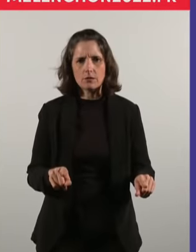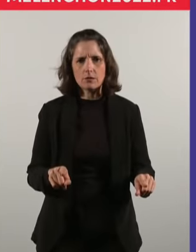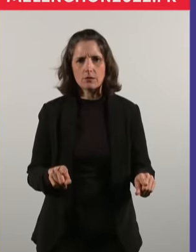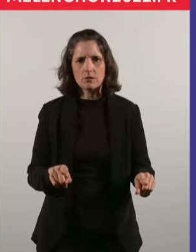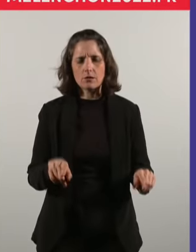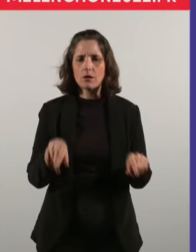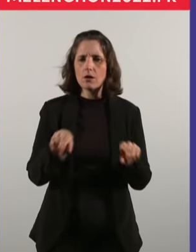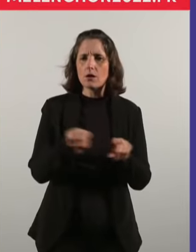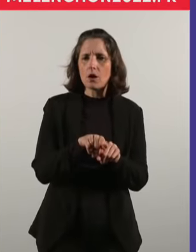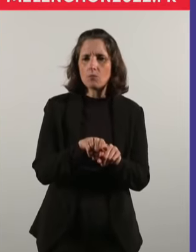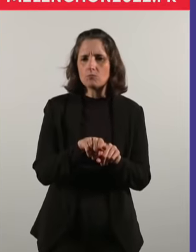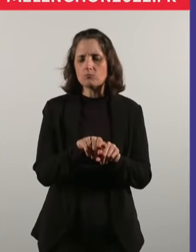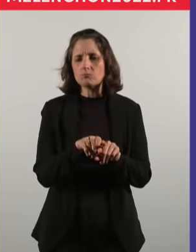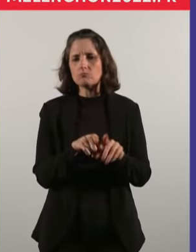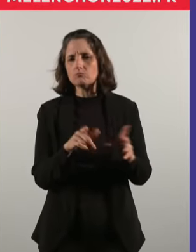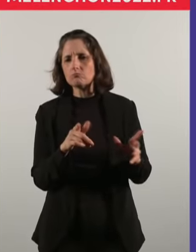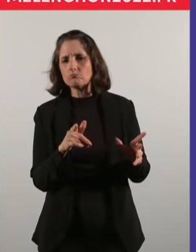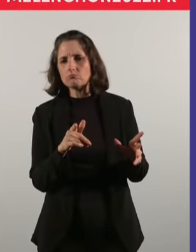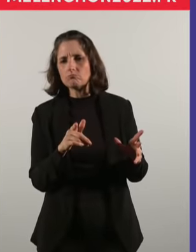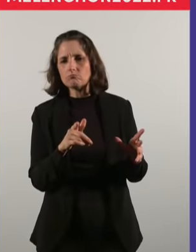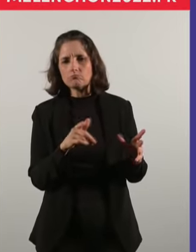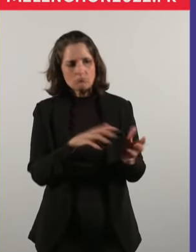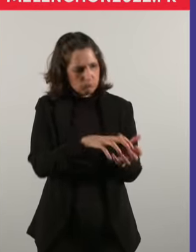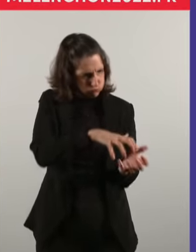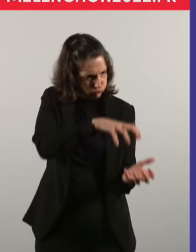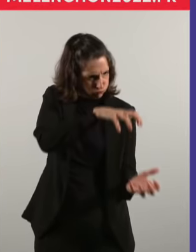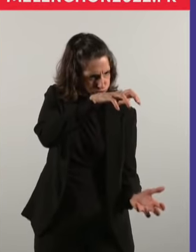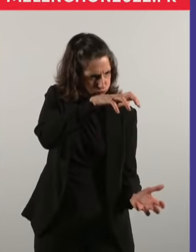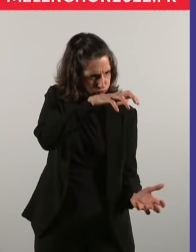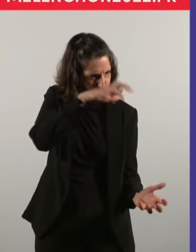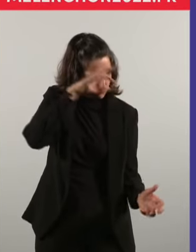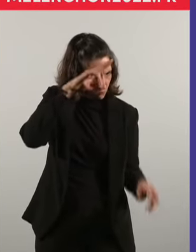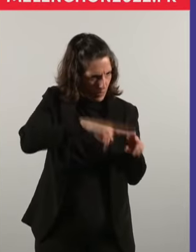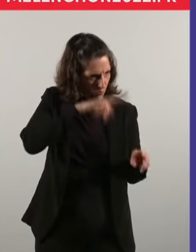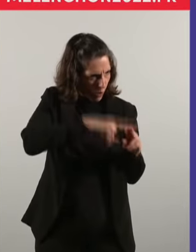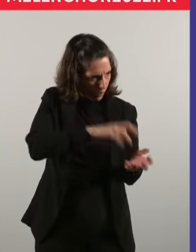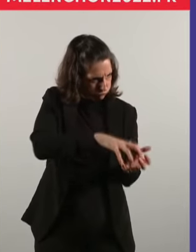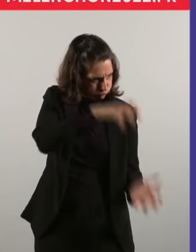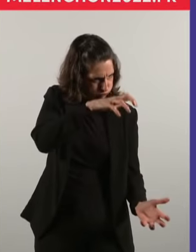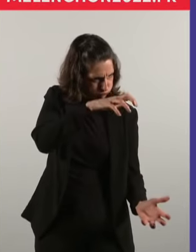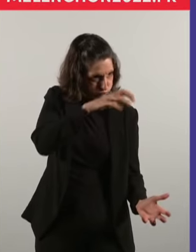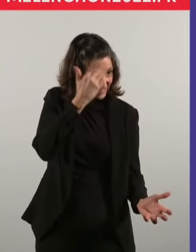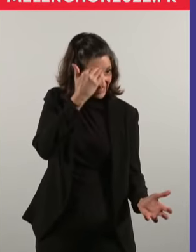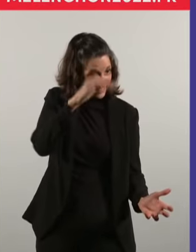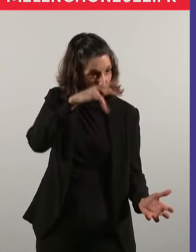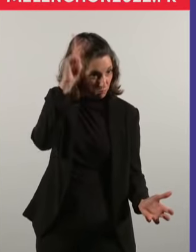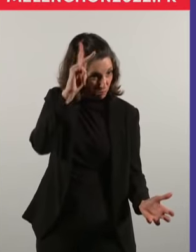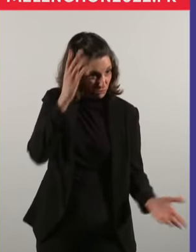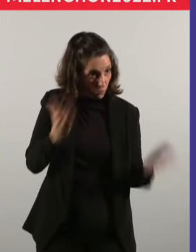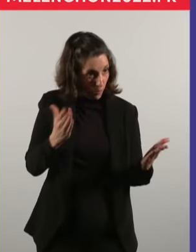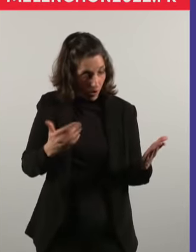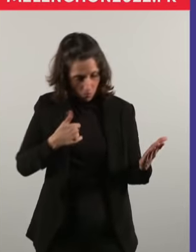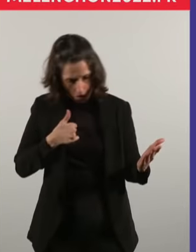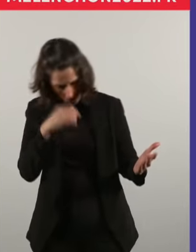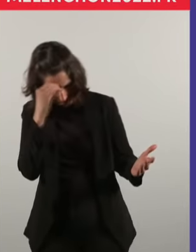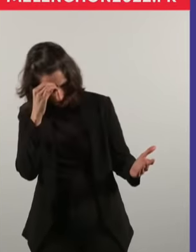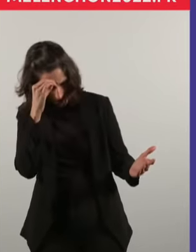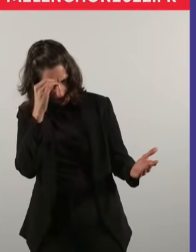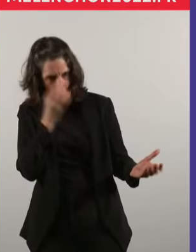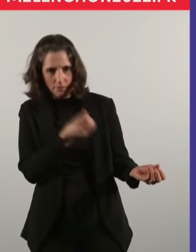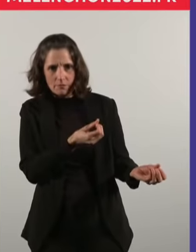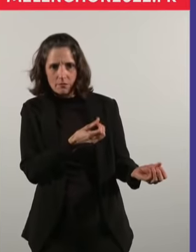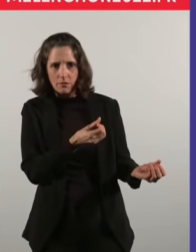de carte qui lui permet d'en savoir parfois plus sur nous que nous-mêmes et sur nos goûts. Et puis maintenant,